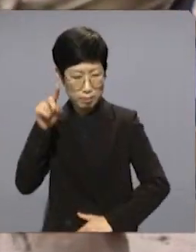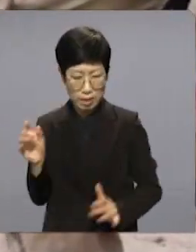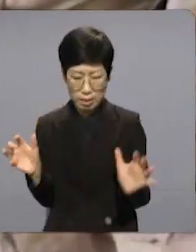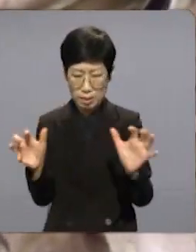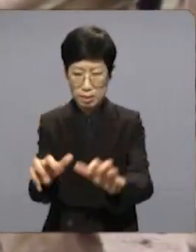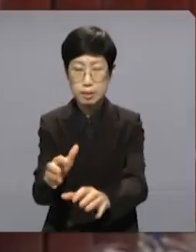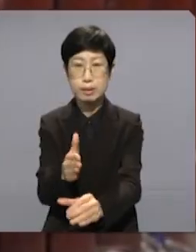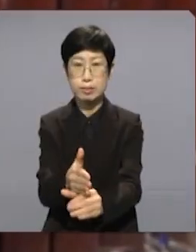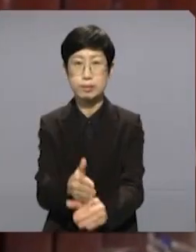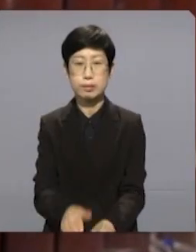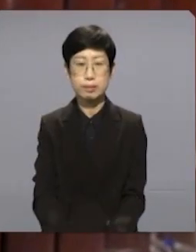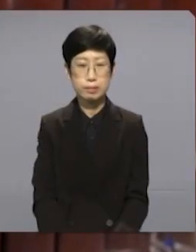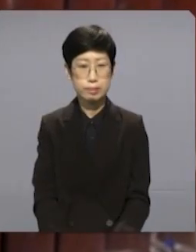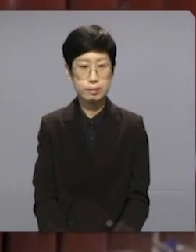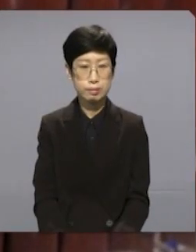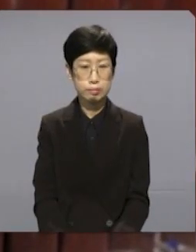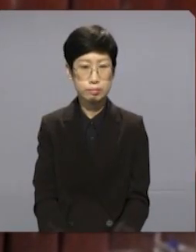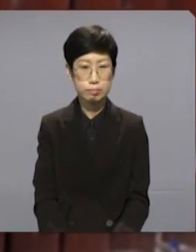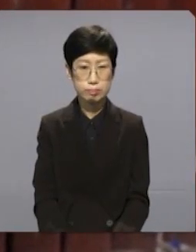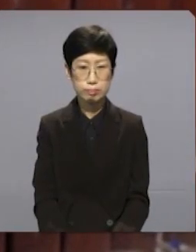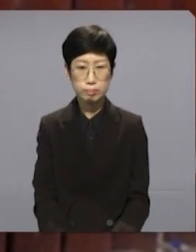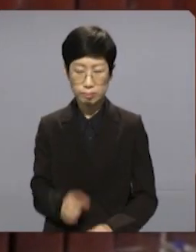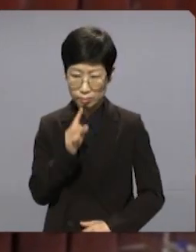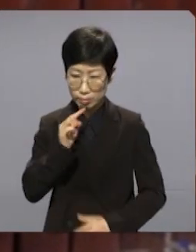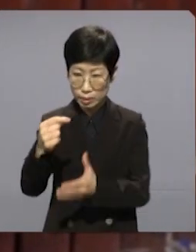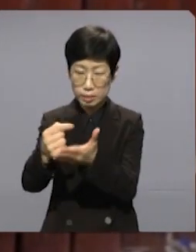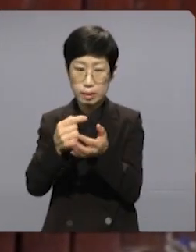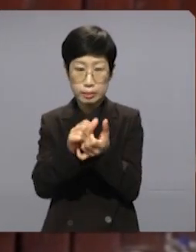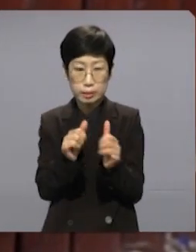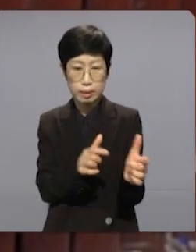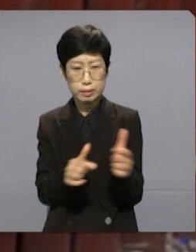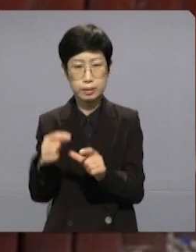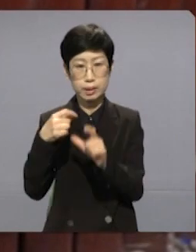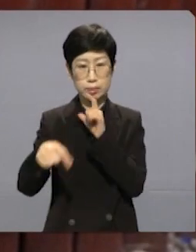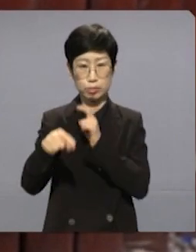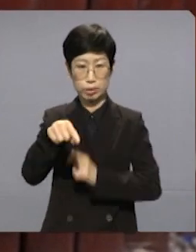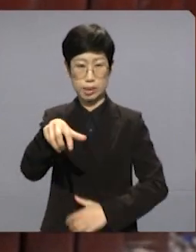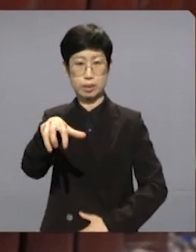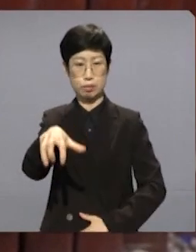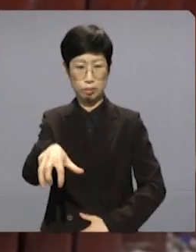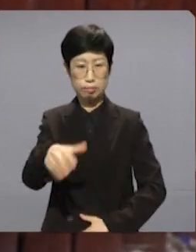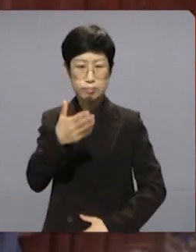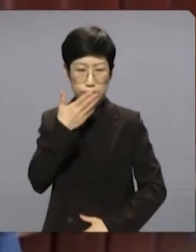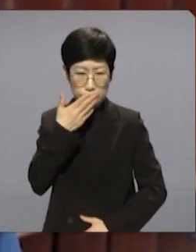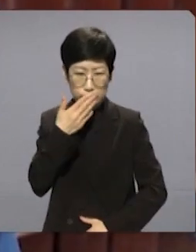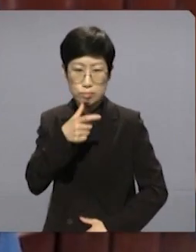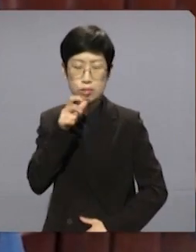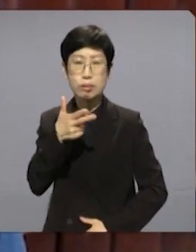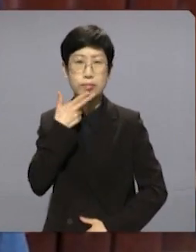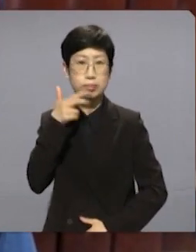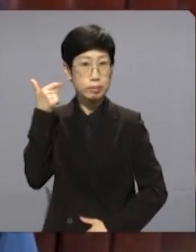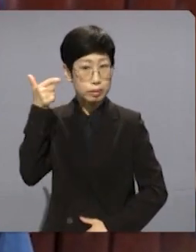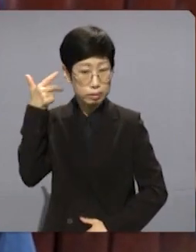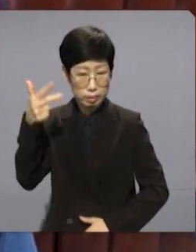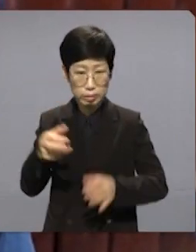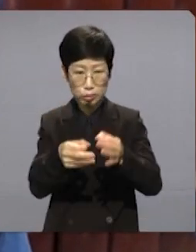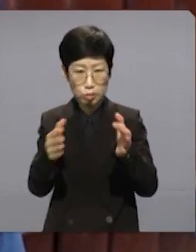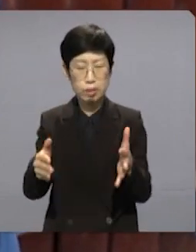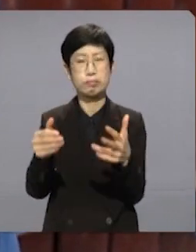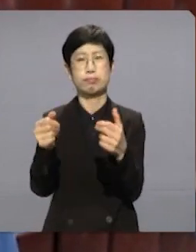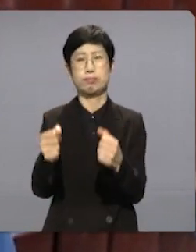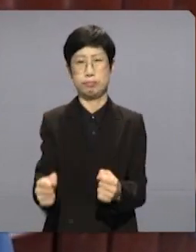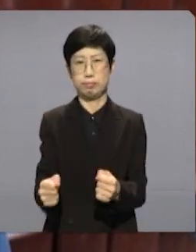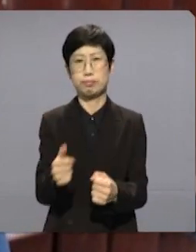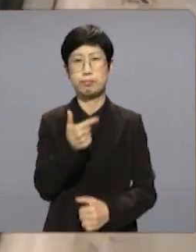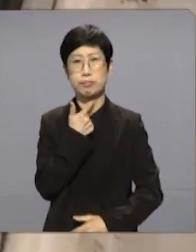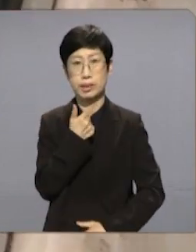있습니다. Asylum seekers who some of whom have been here for 6 days, 7 days. Don't have access to food